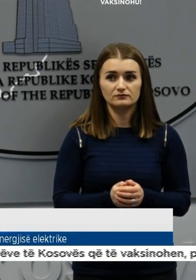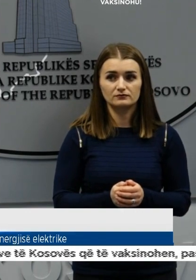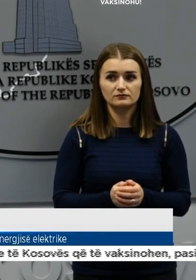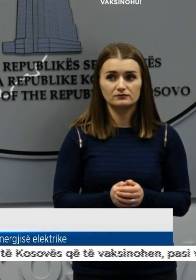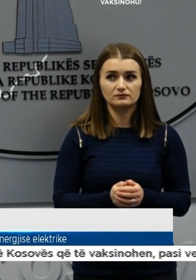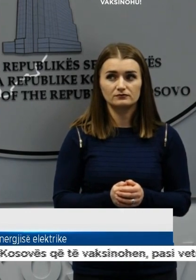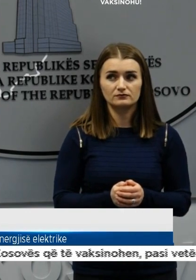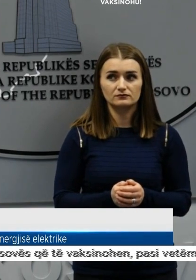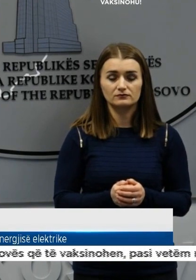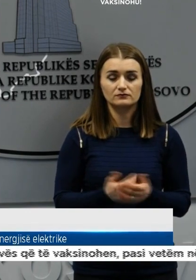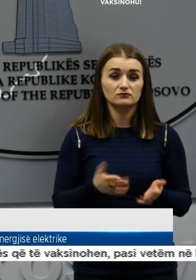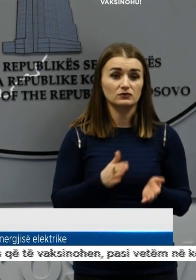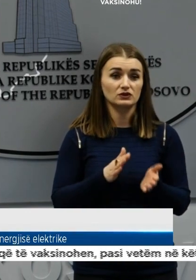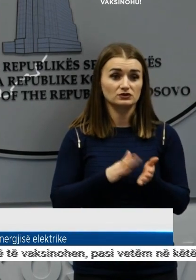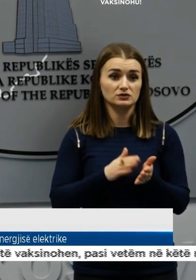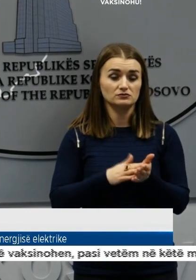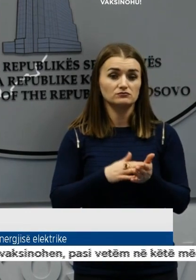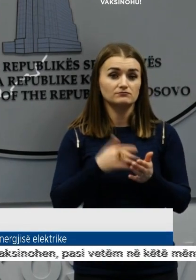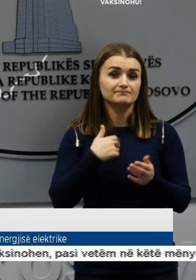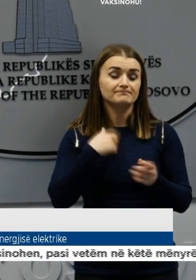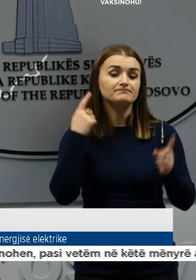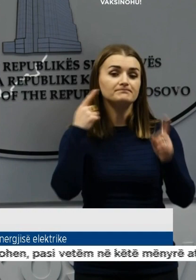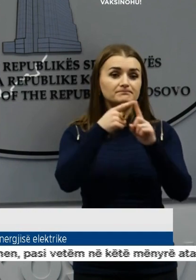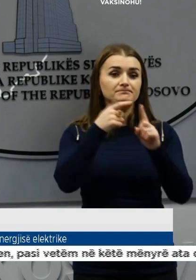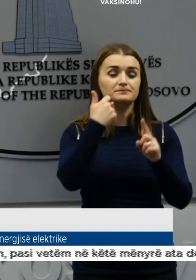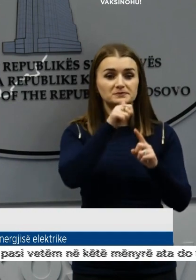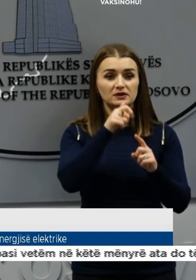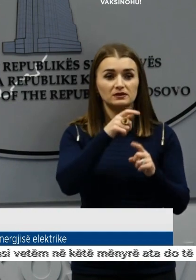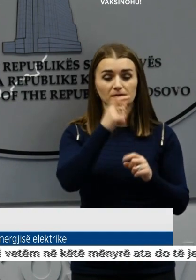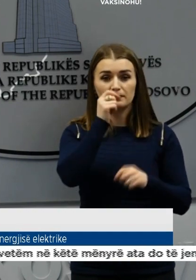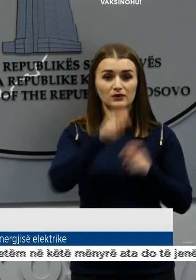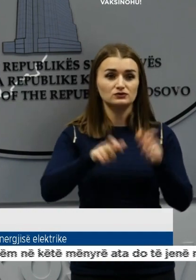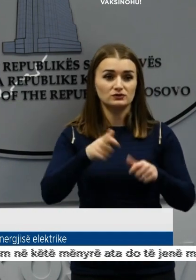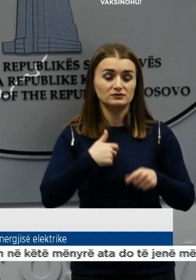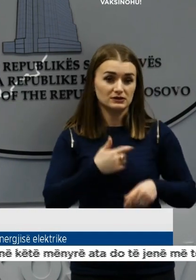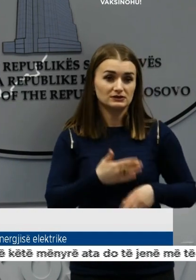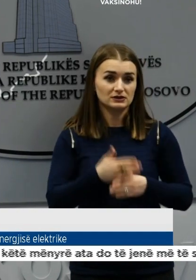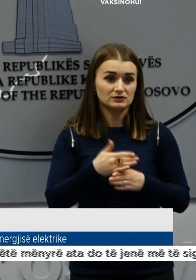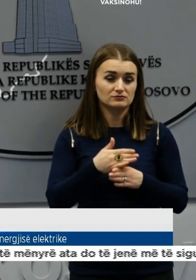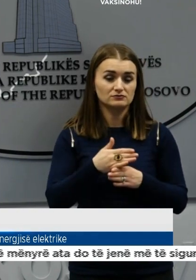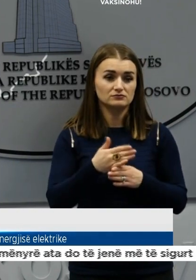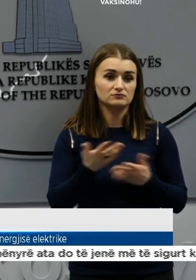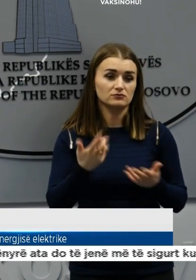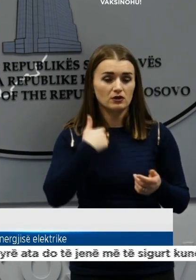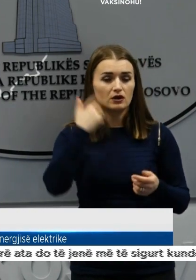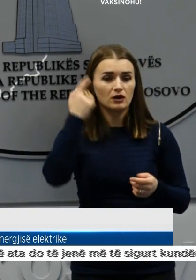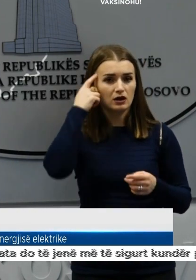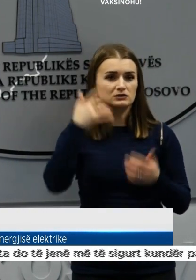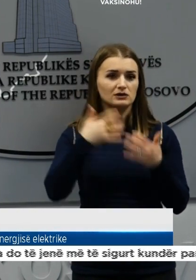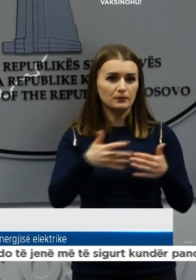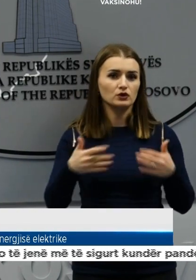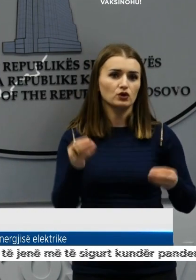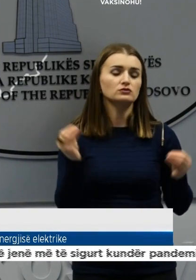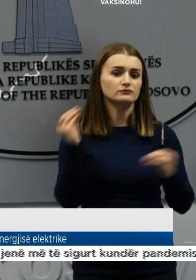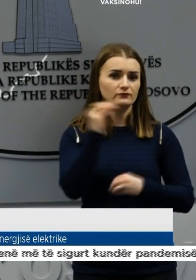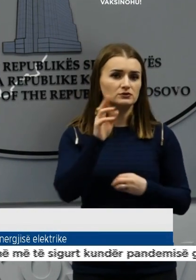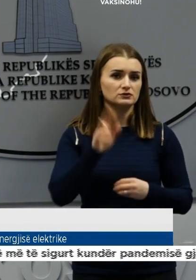të gjithë konsumatorët gjatë gjithë kohës? Po flasim për 10 miliona, po që momentalisht nuk mund të